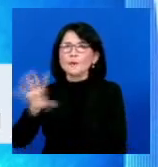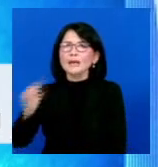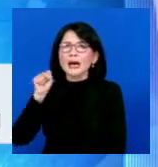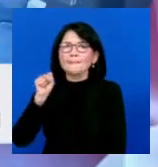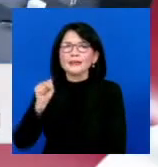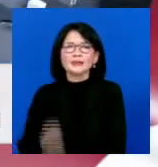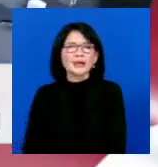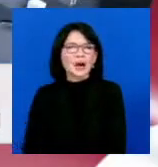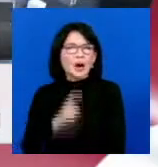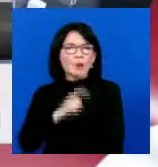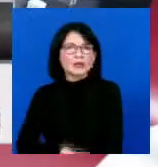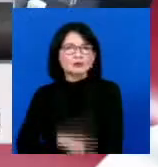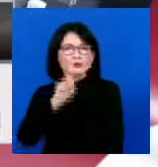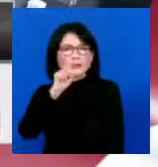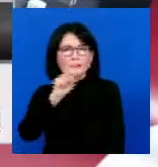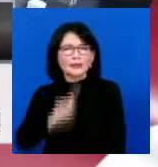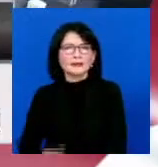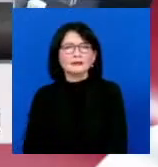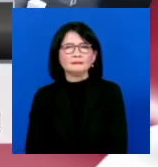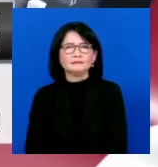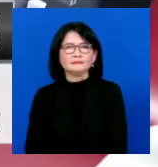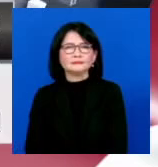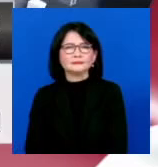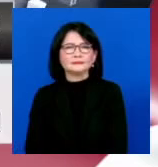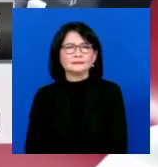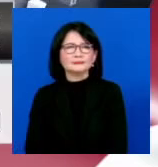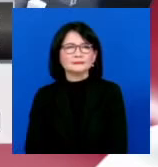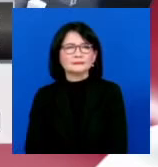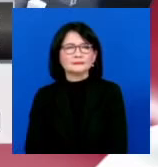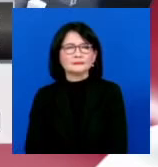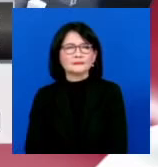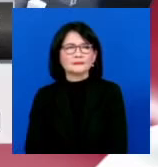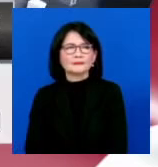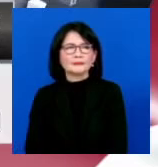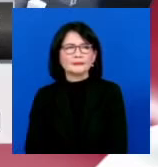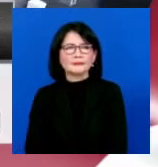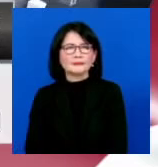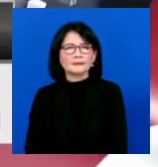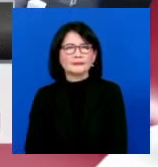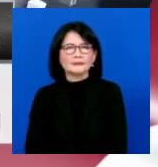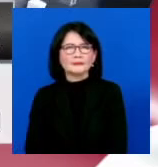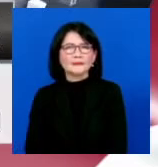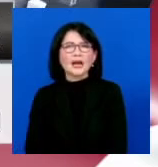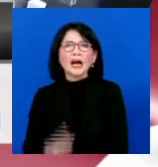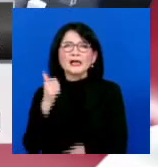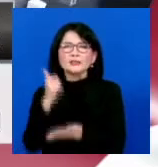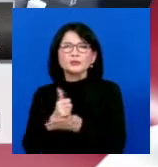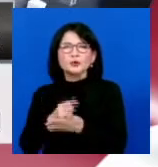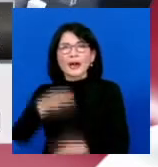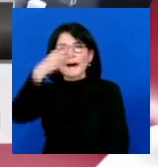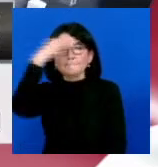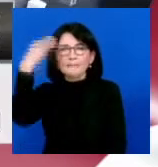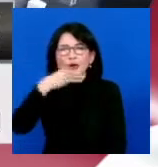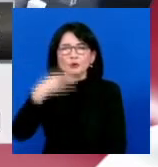waktu anda 1 menit silakan Baik terima kasih kita Ak bisa pungkiri bahwa sesungguhnya Maluku ini